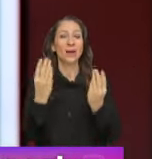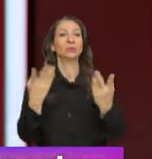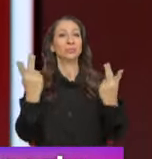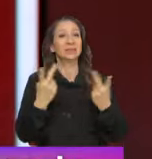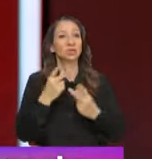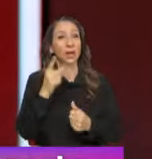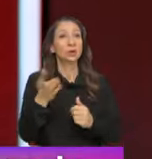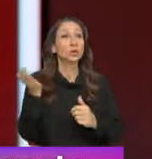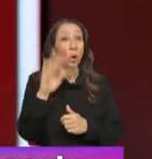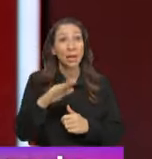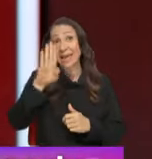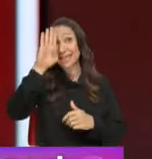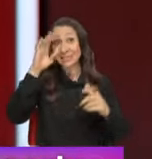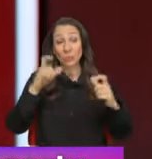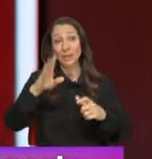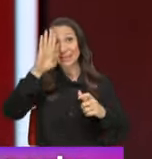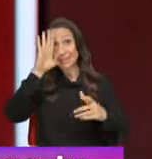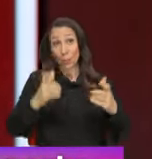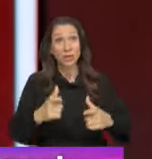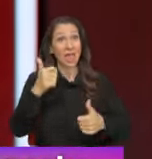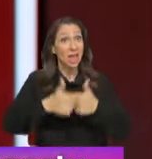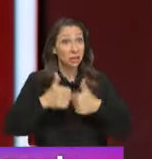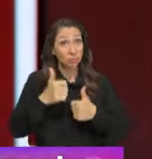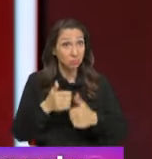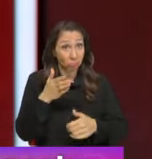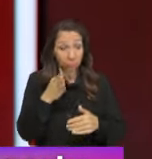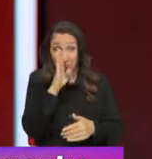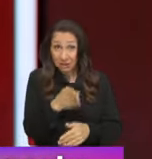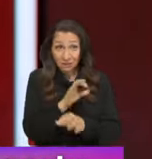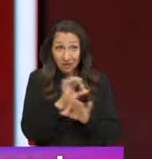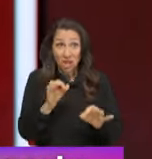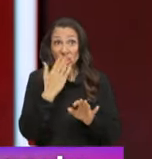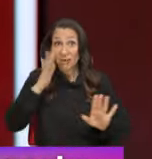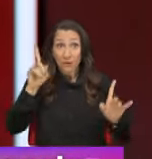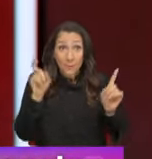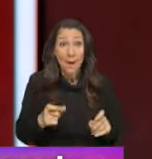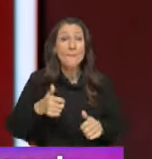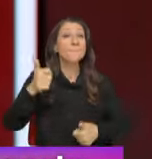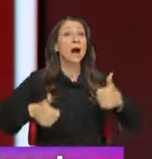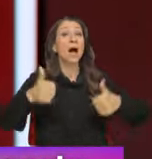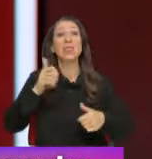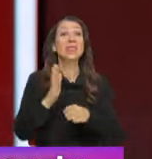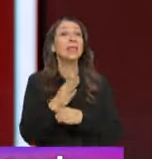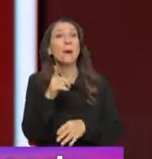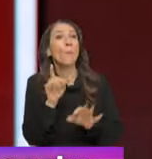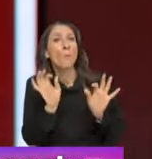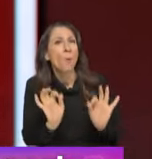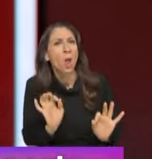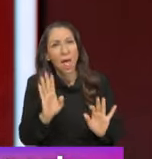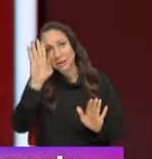mesajlara sonra da İstanbul İstanbul'daki yarış adil bir yarış var mı şeffaflık Var mı bakanlar Hani niye bu kadar